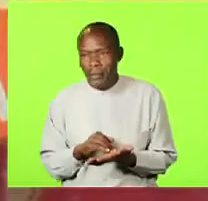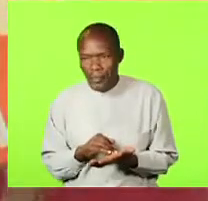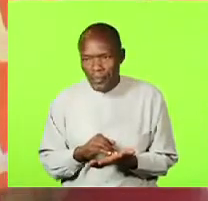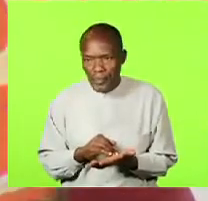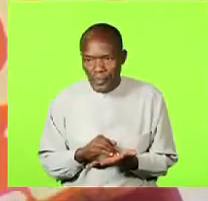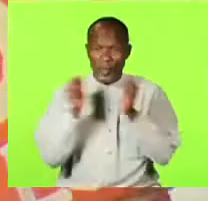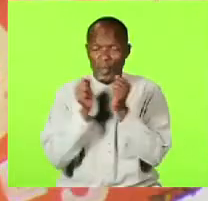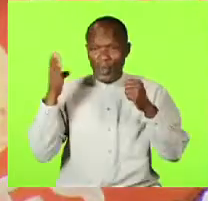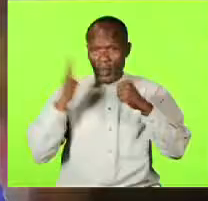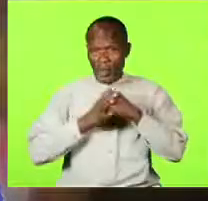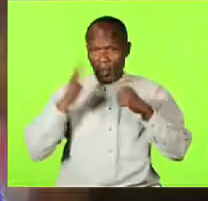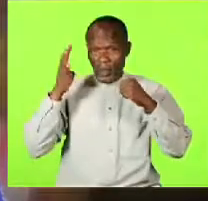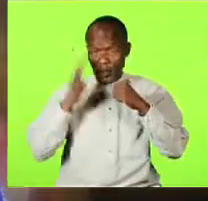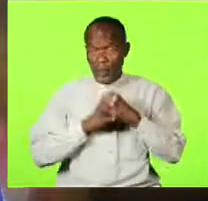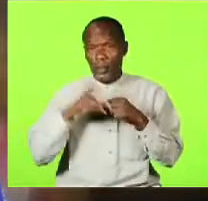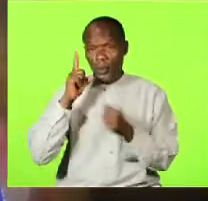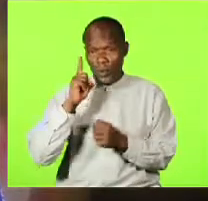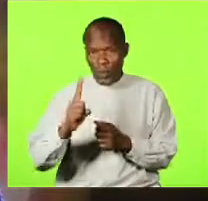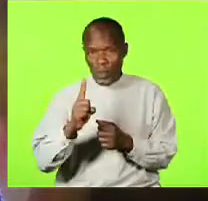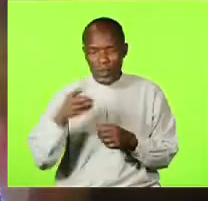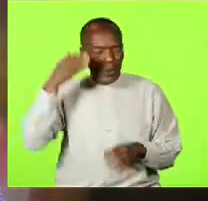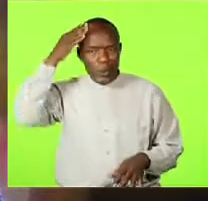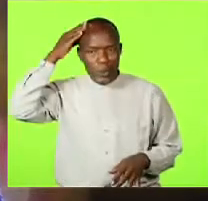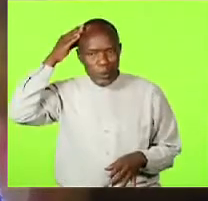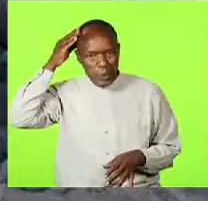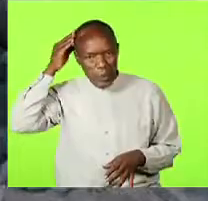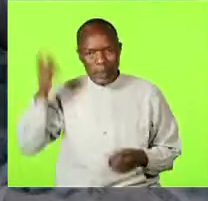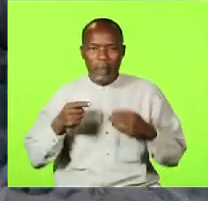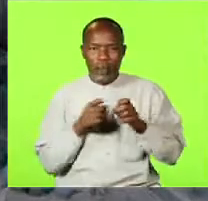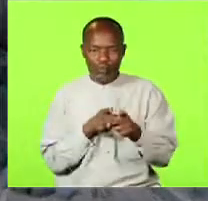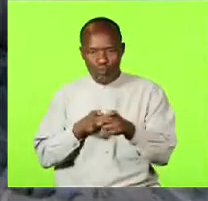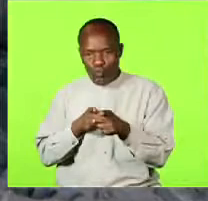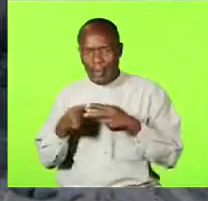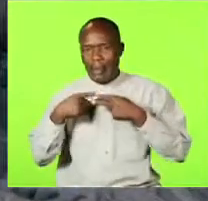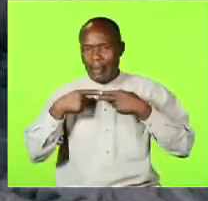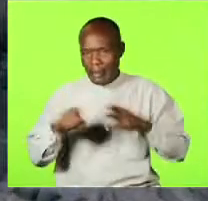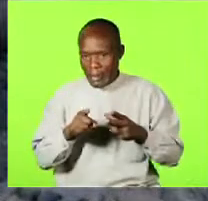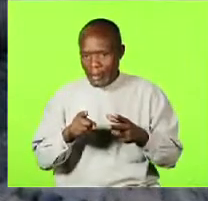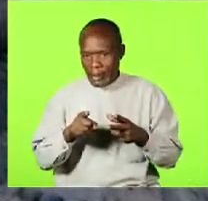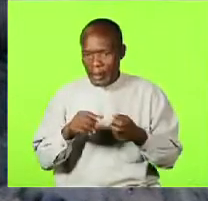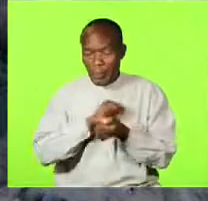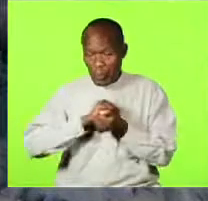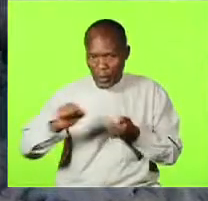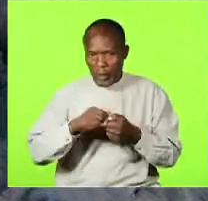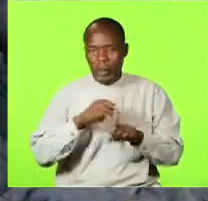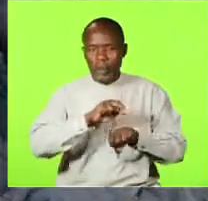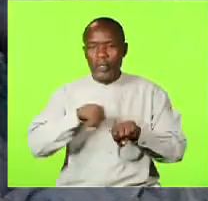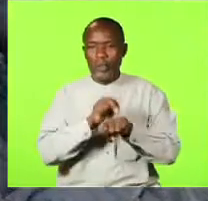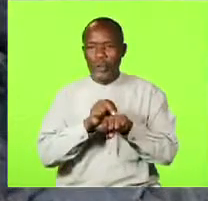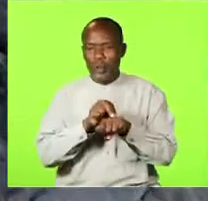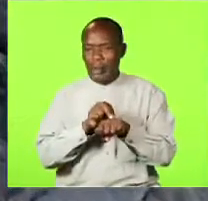In 1991, Somalia had just disintegrated. I was sent to work in a refugee camp.